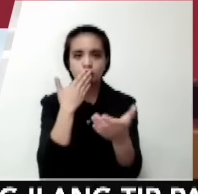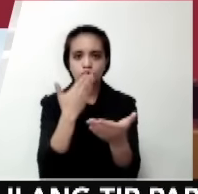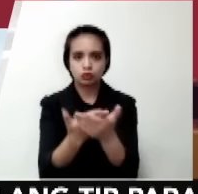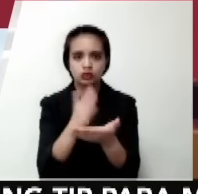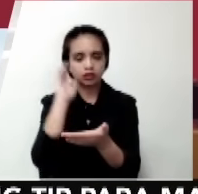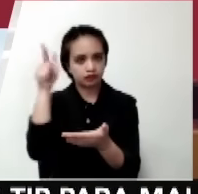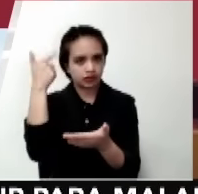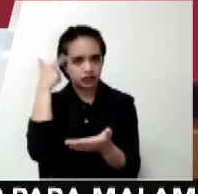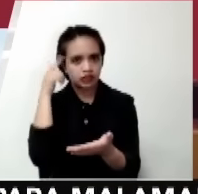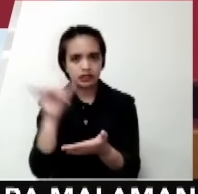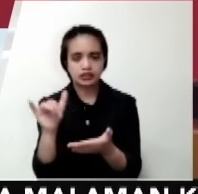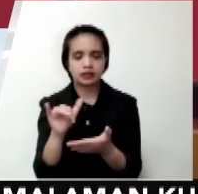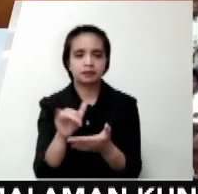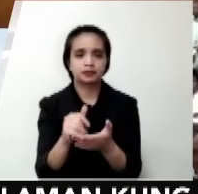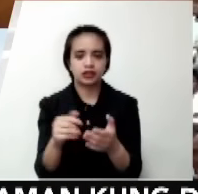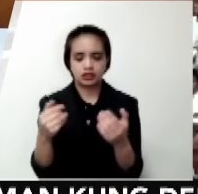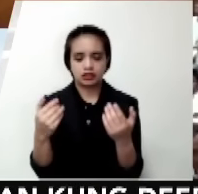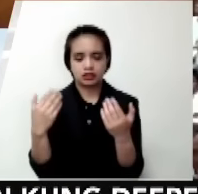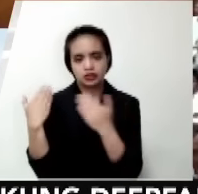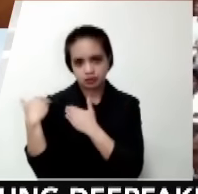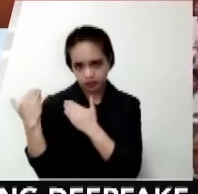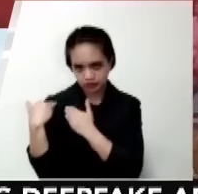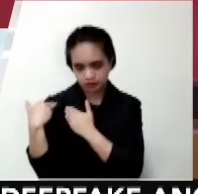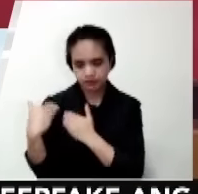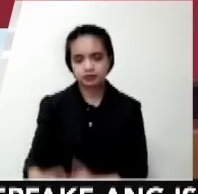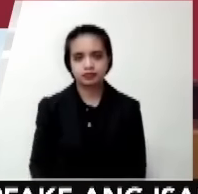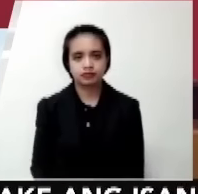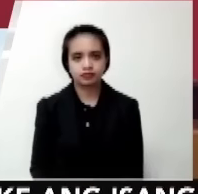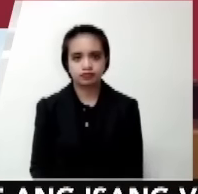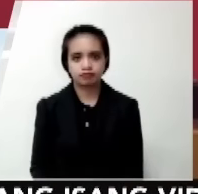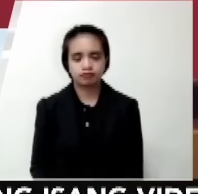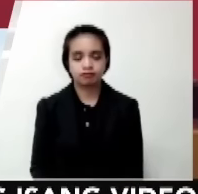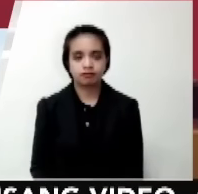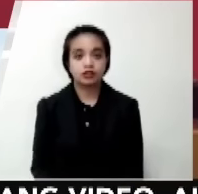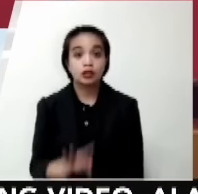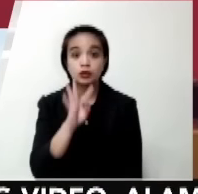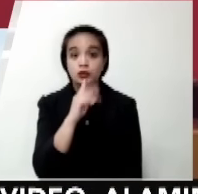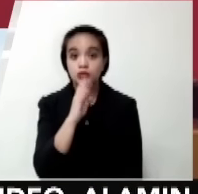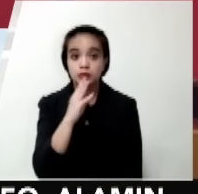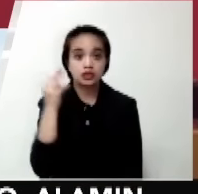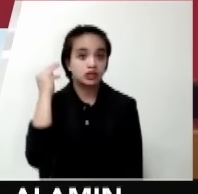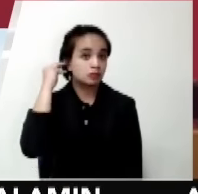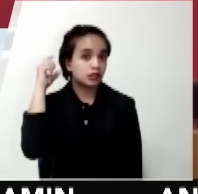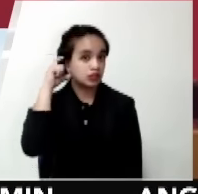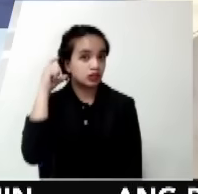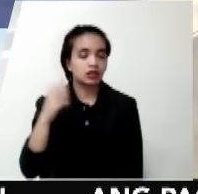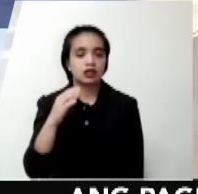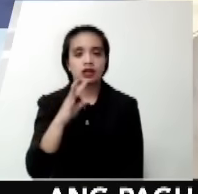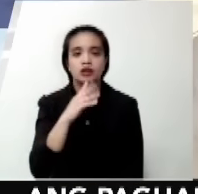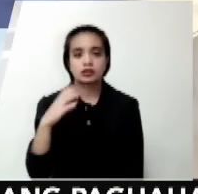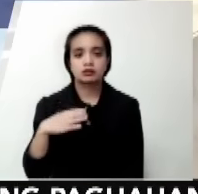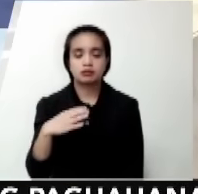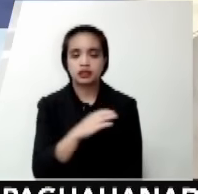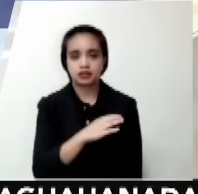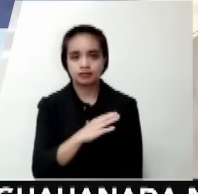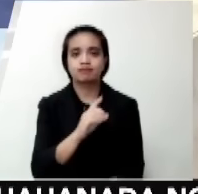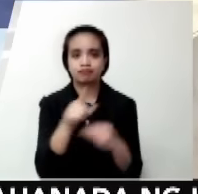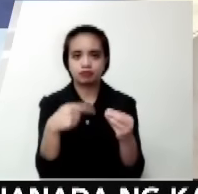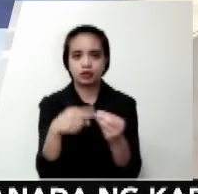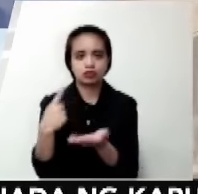fiscal responsibility. May diin ang talumpati ni House Speaker Martin Romualdez sa pagsisimula ng deliberasyon sa